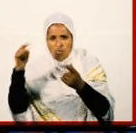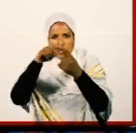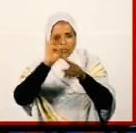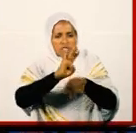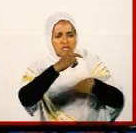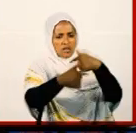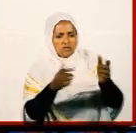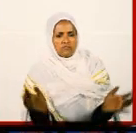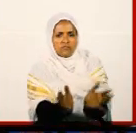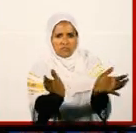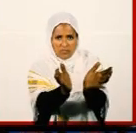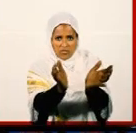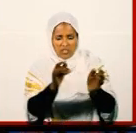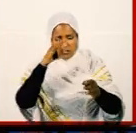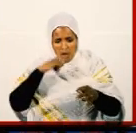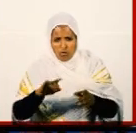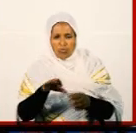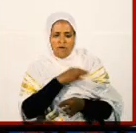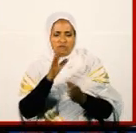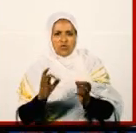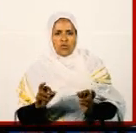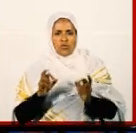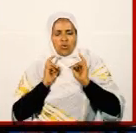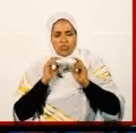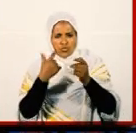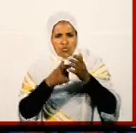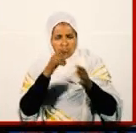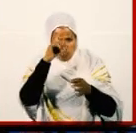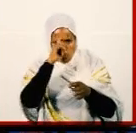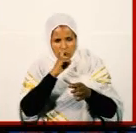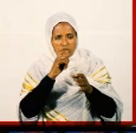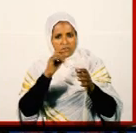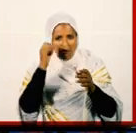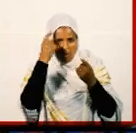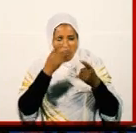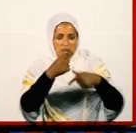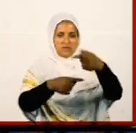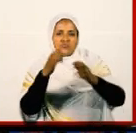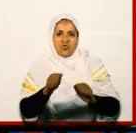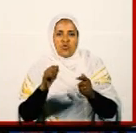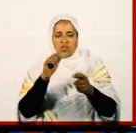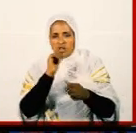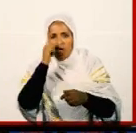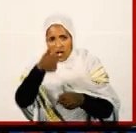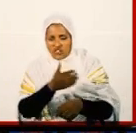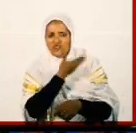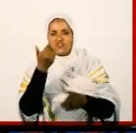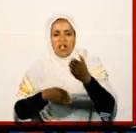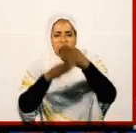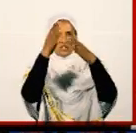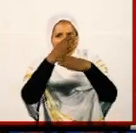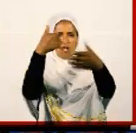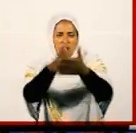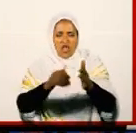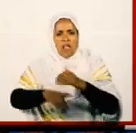ወደ ቤተ ክርስቲያን እንዲሄዱ የሚገፋፋ ሲሆን ህፃናቱ መንፈሳዊ ህይወት እየጎለመሱ እያደጉ ይሄዳሉ ማለት ነው። ስለዚህ ነገም ወደ ተሻለ